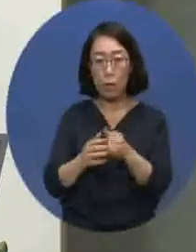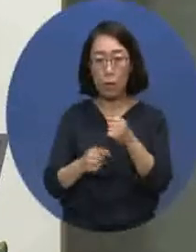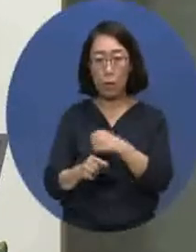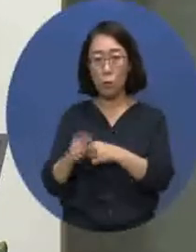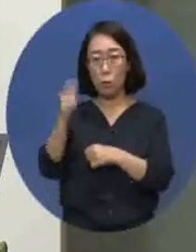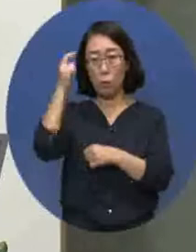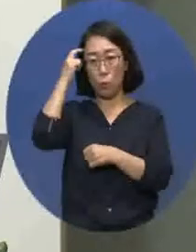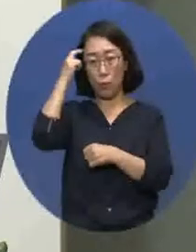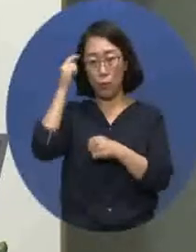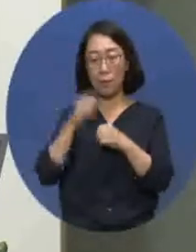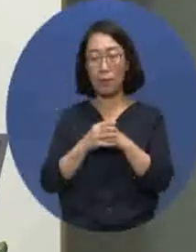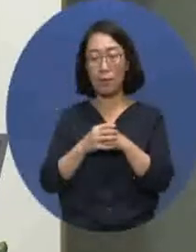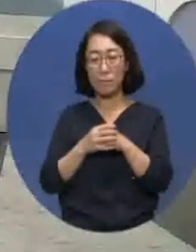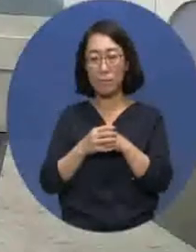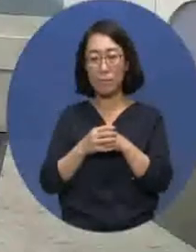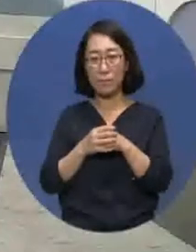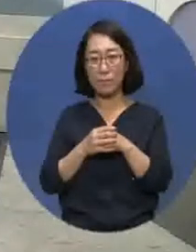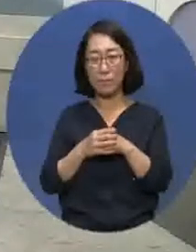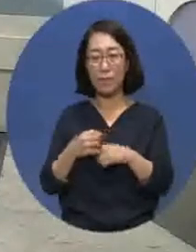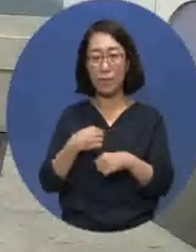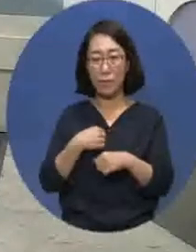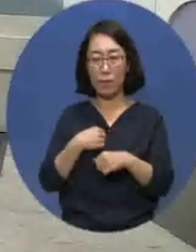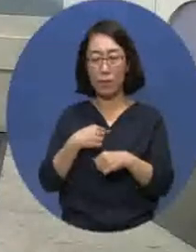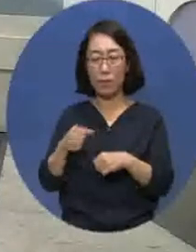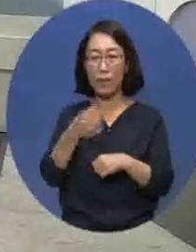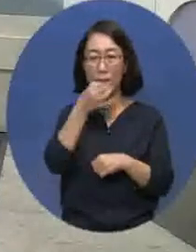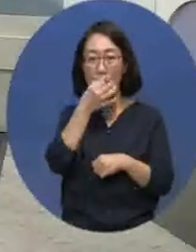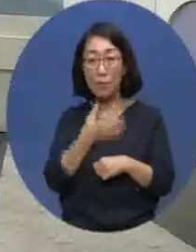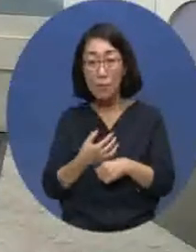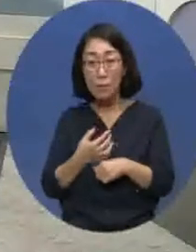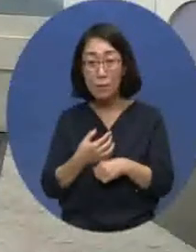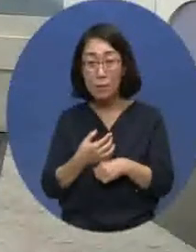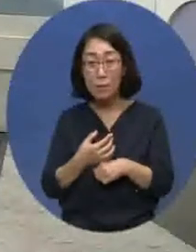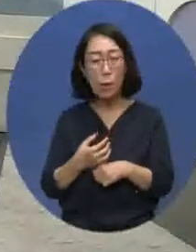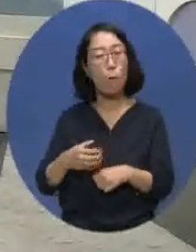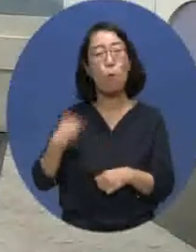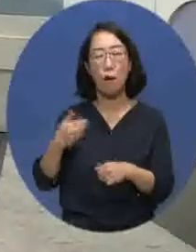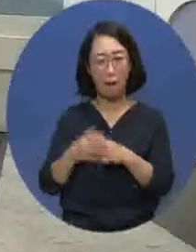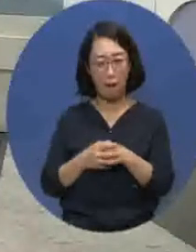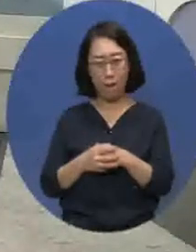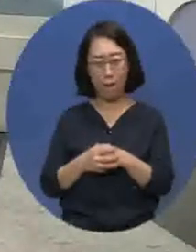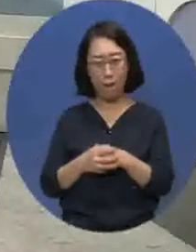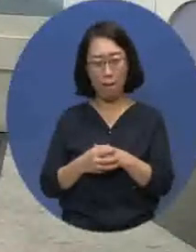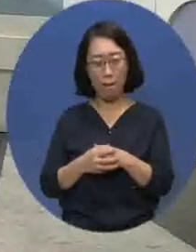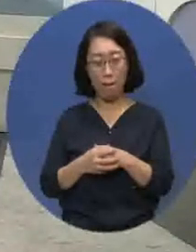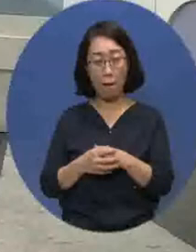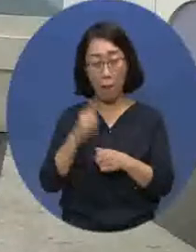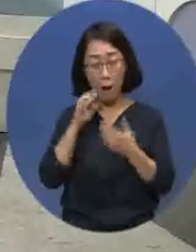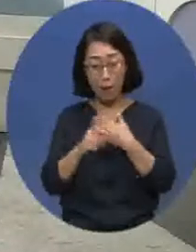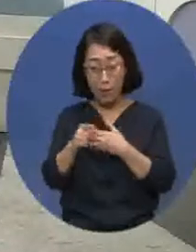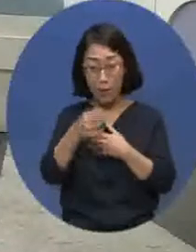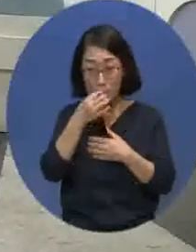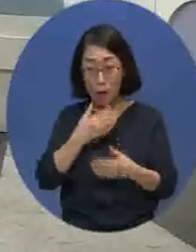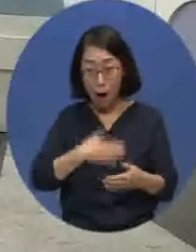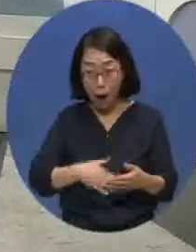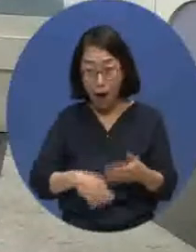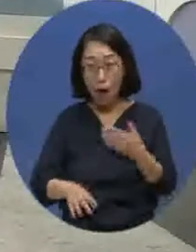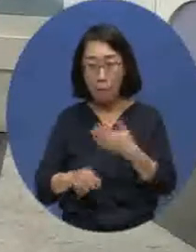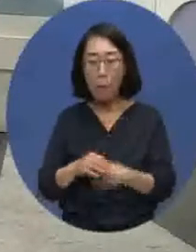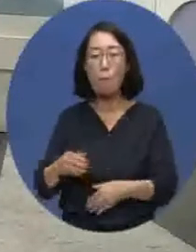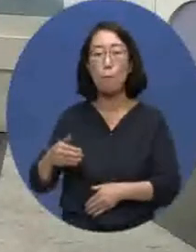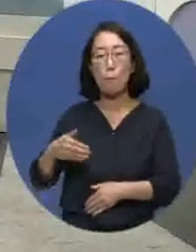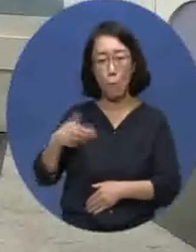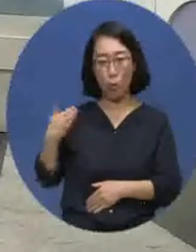있을 것 같아요 저는 이렇게 힘든 줄 알았으면 요 5월 안했을 겁니다 아 됐는데 몰랐어요 악